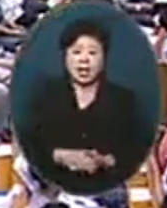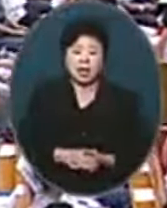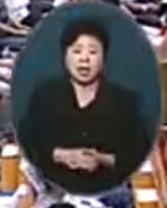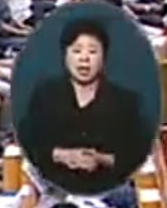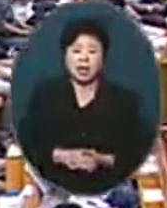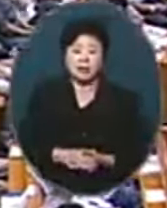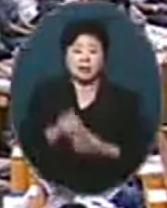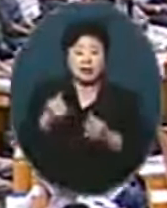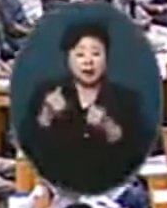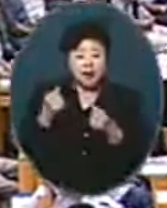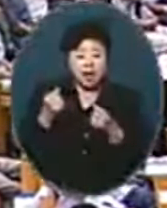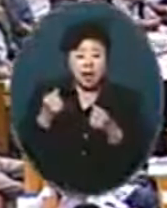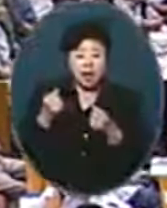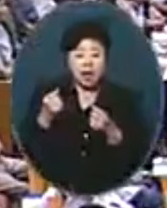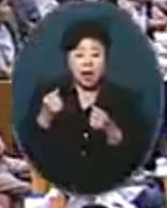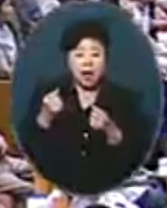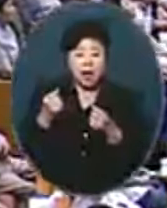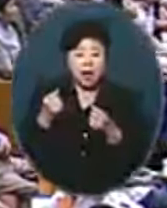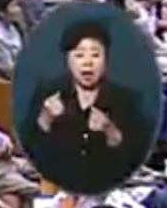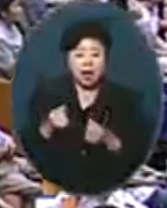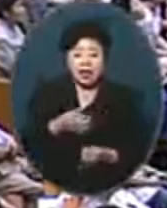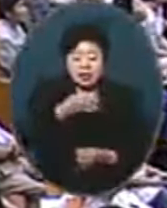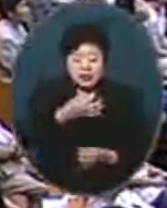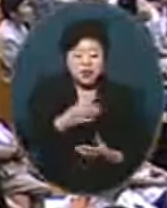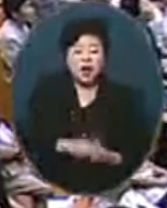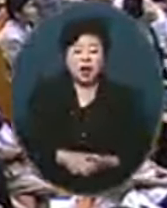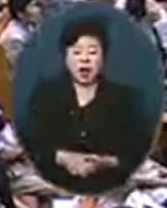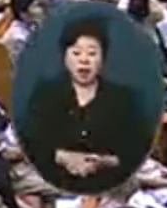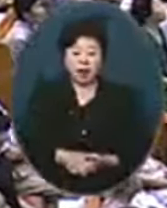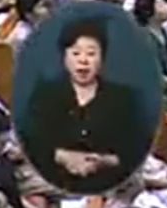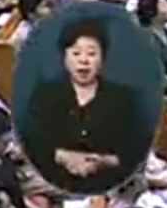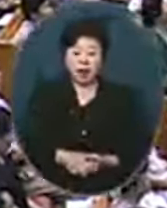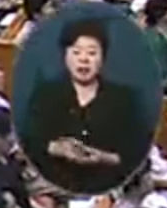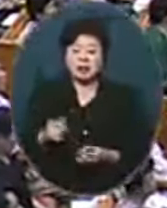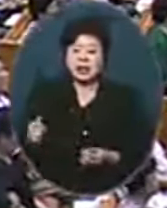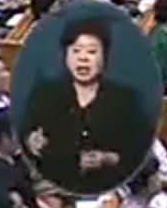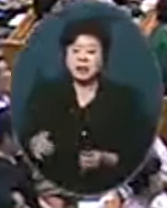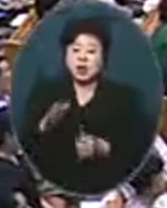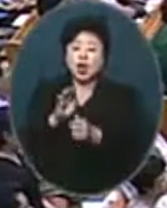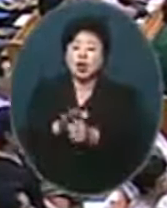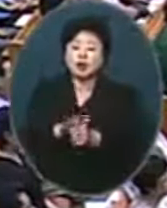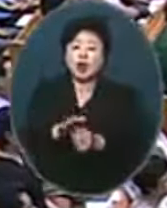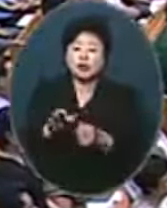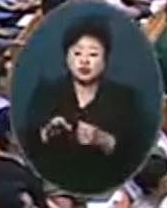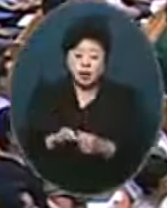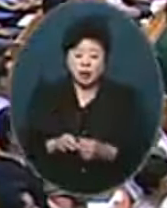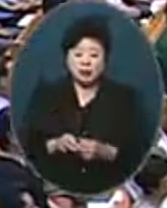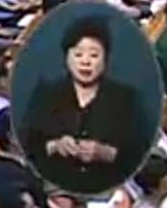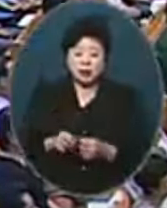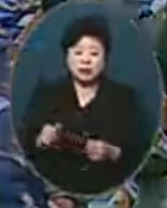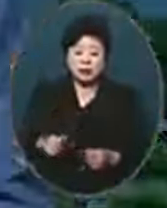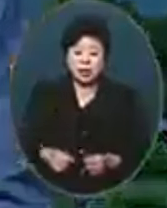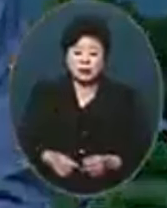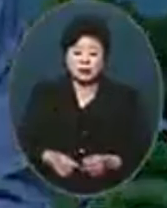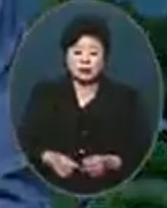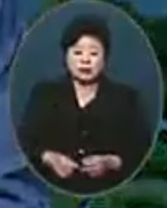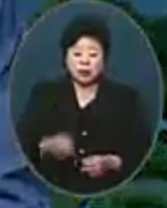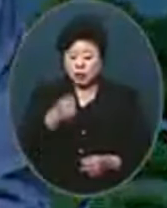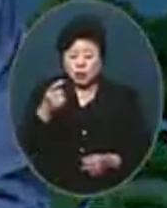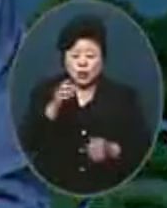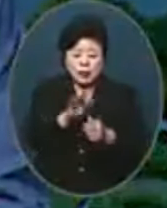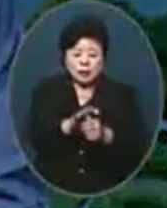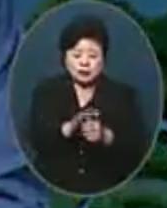우리 건강을 버티기도 힘이 드는데 그 사람 한 사람을 돌봐줄